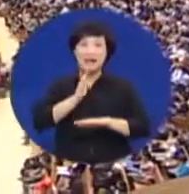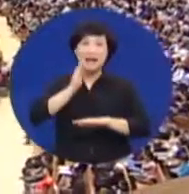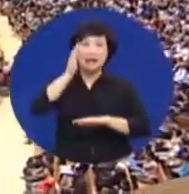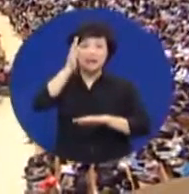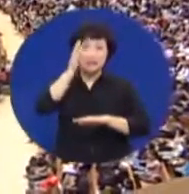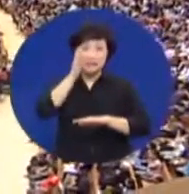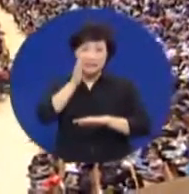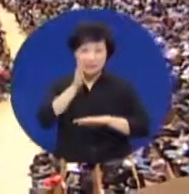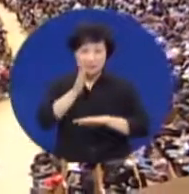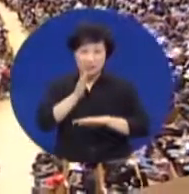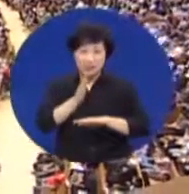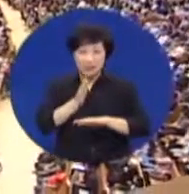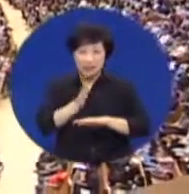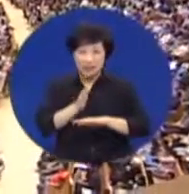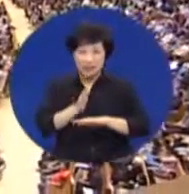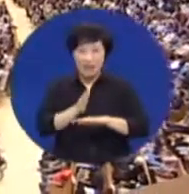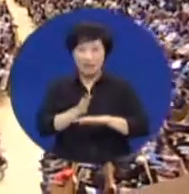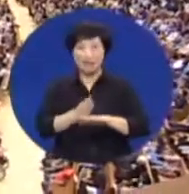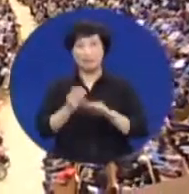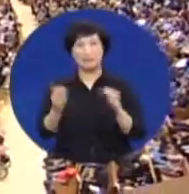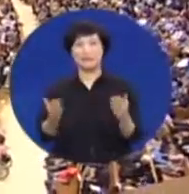감사합니다 주여